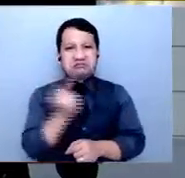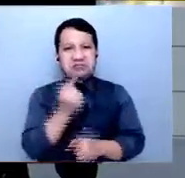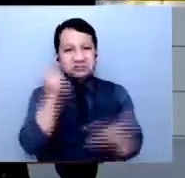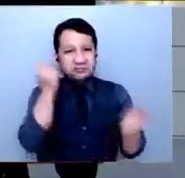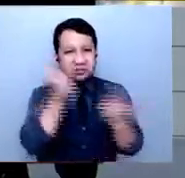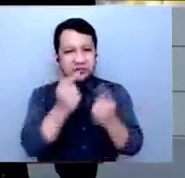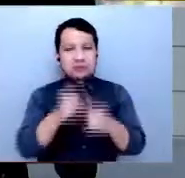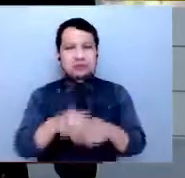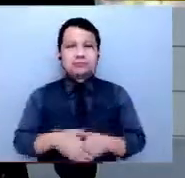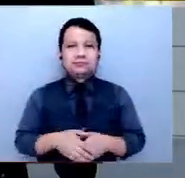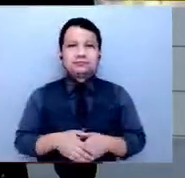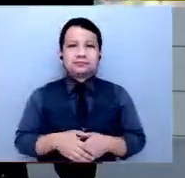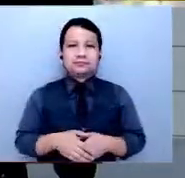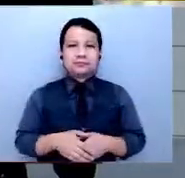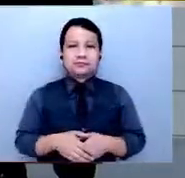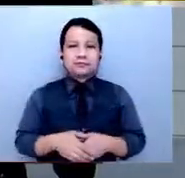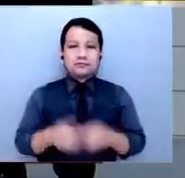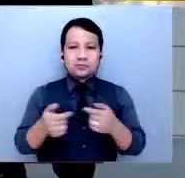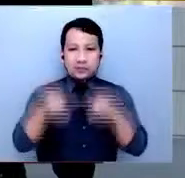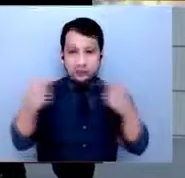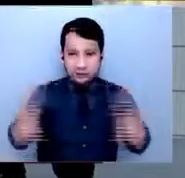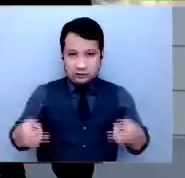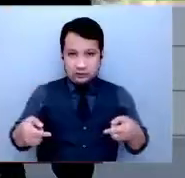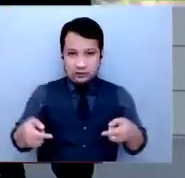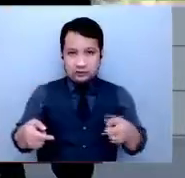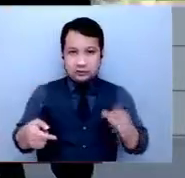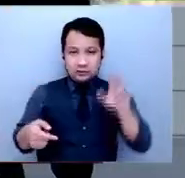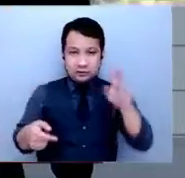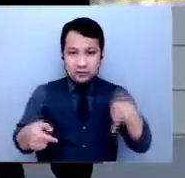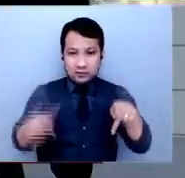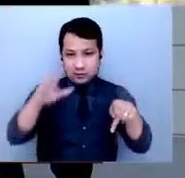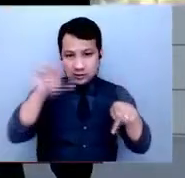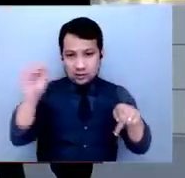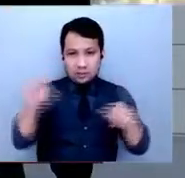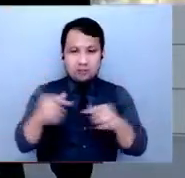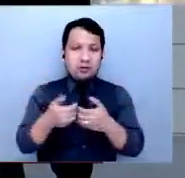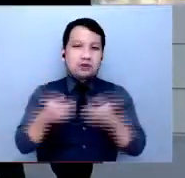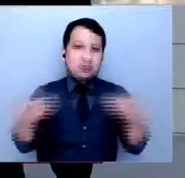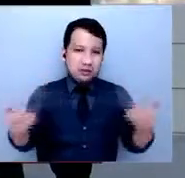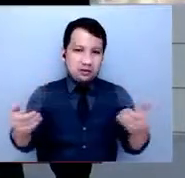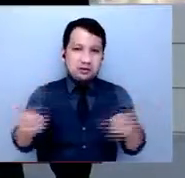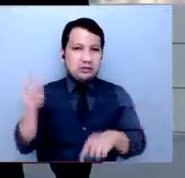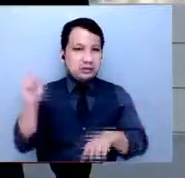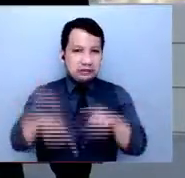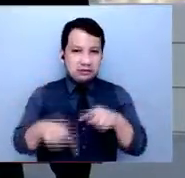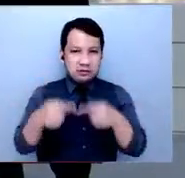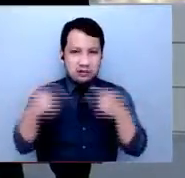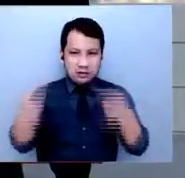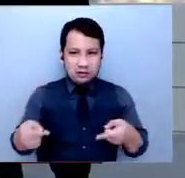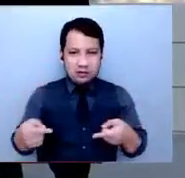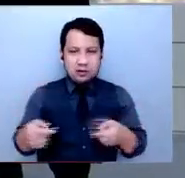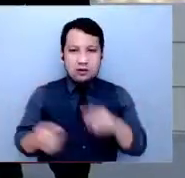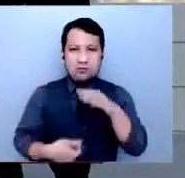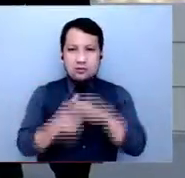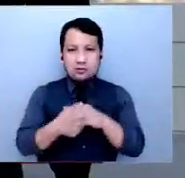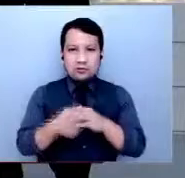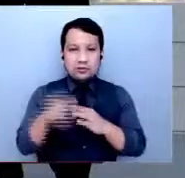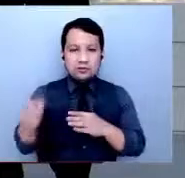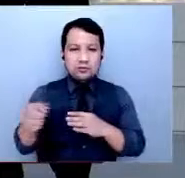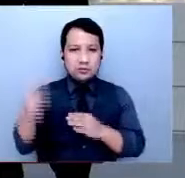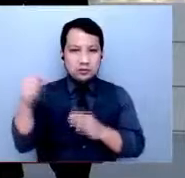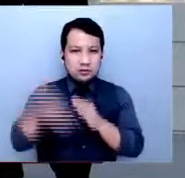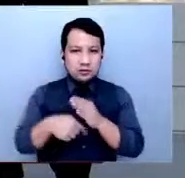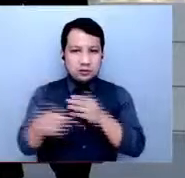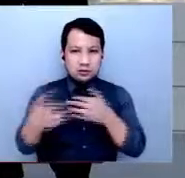salita, naiwasan ng direktang banggaan ng mag-amang Duterte sa politika. Pero ang lumitaw tuloy ang malalim na hidwaan